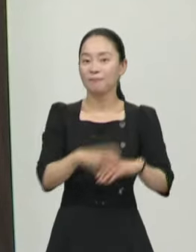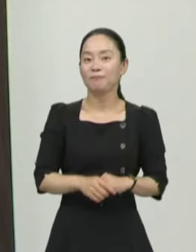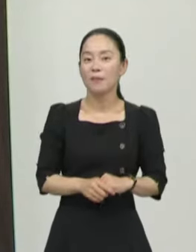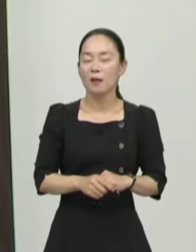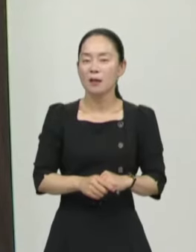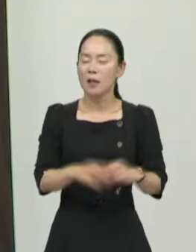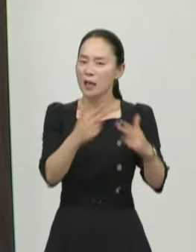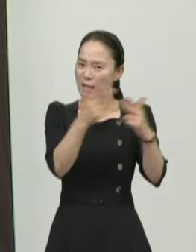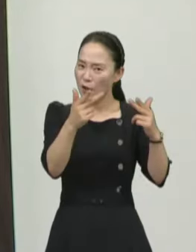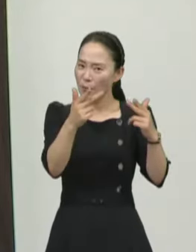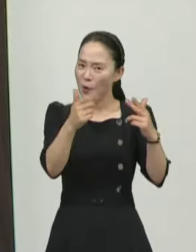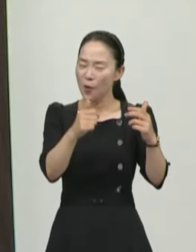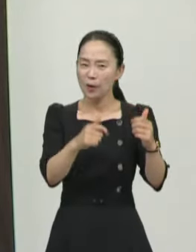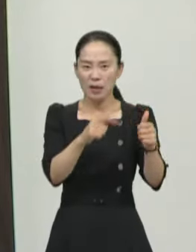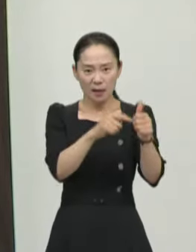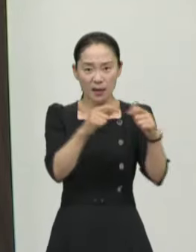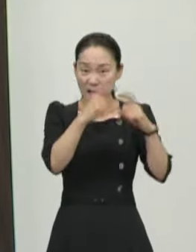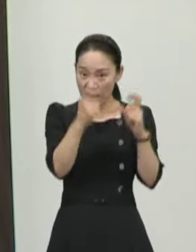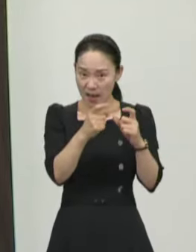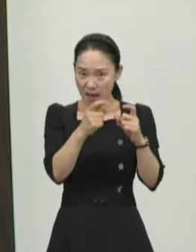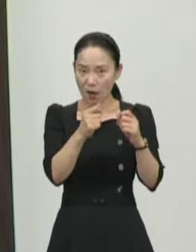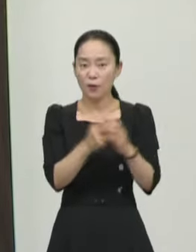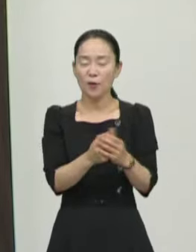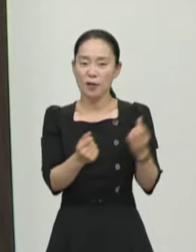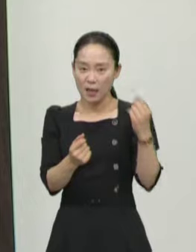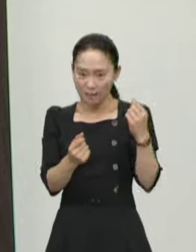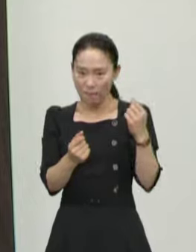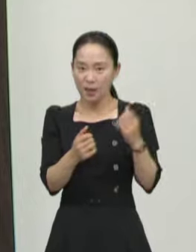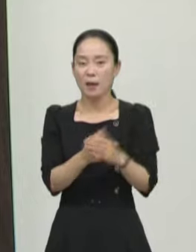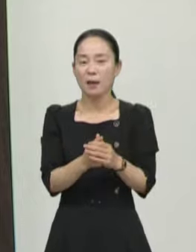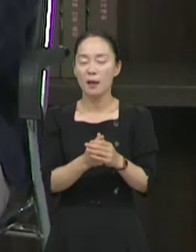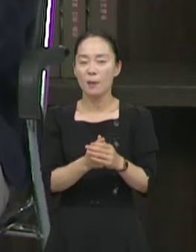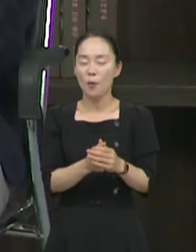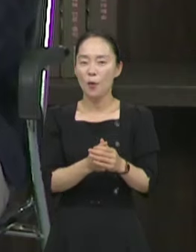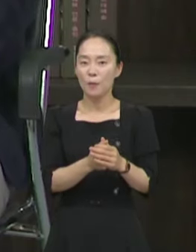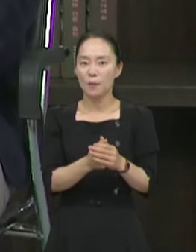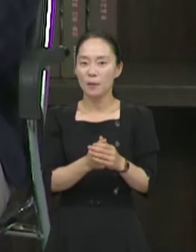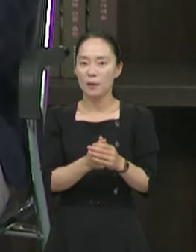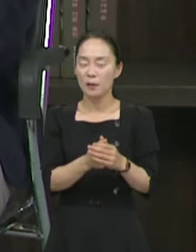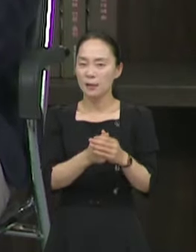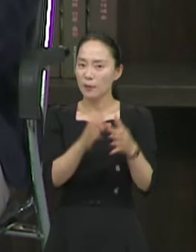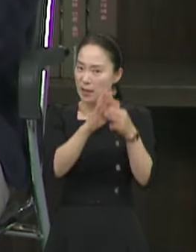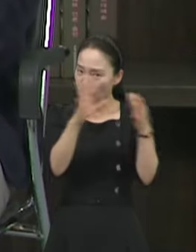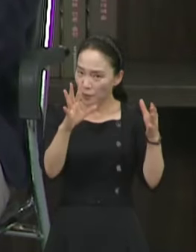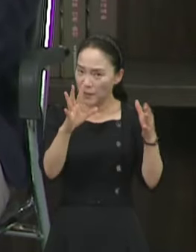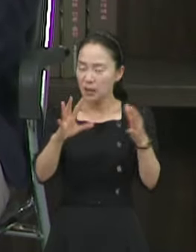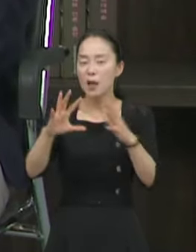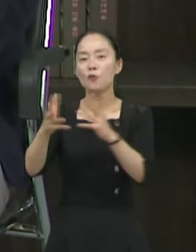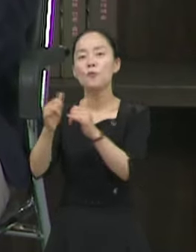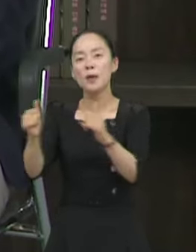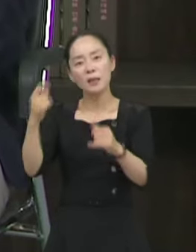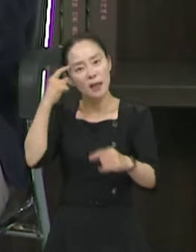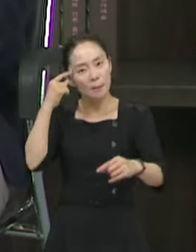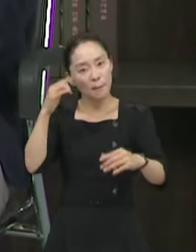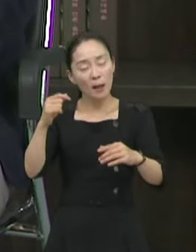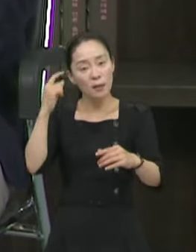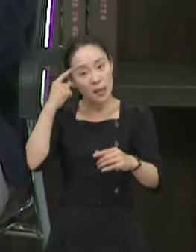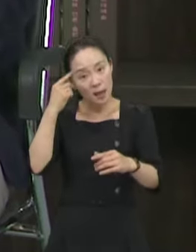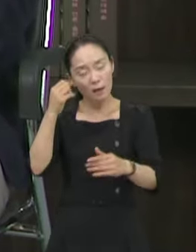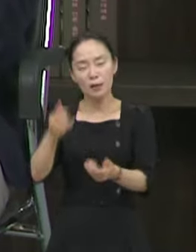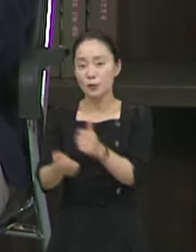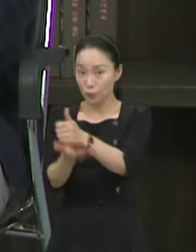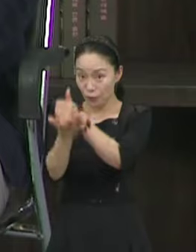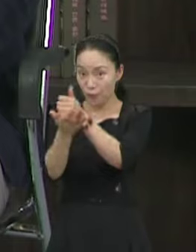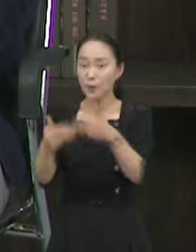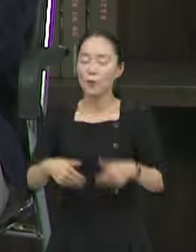이재명 대표 개인의 리더십이나 또 개인에 대한 호불호를 떠나서 이 유권자들의 판단을 또 존중해야 돼요.